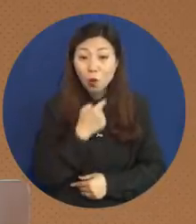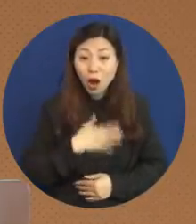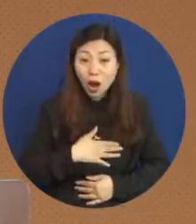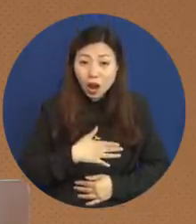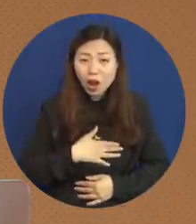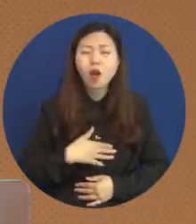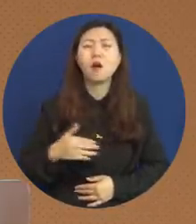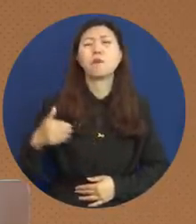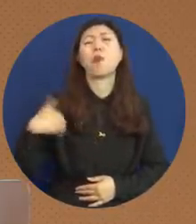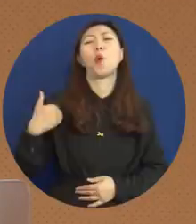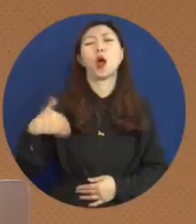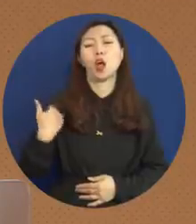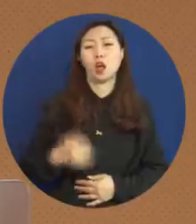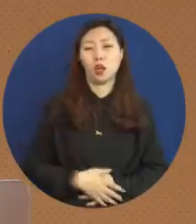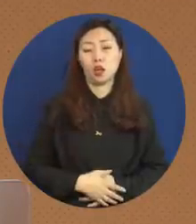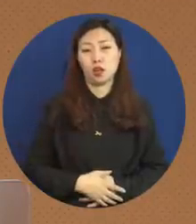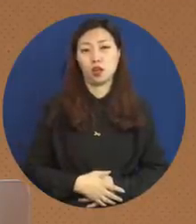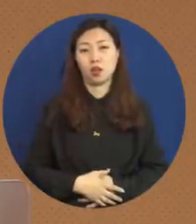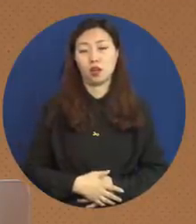모르지.